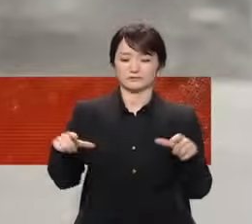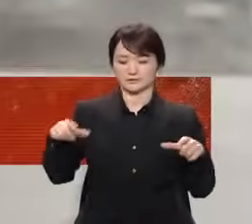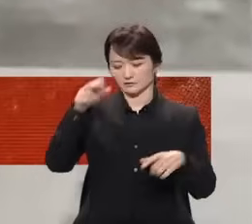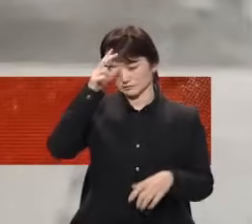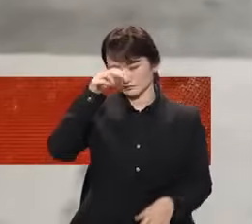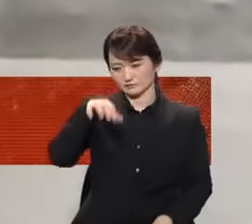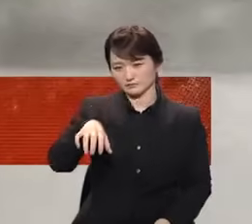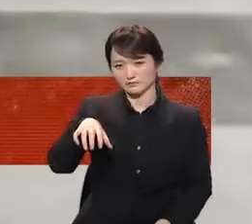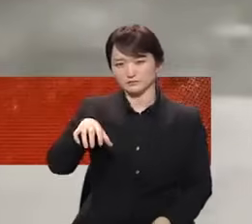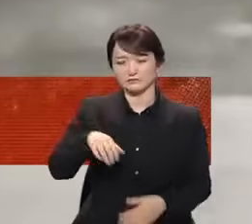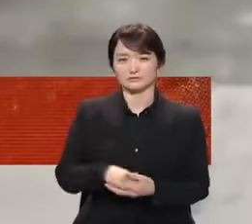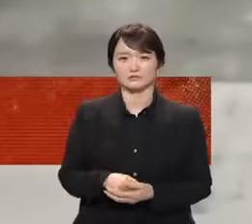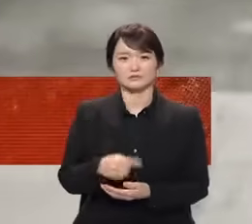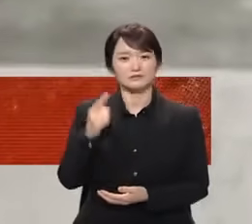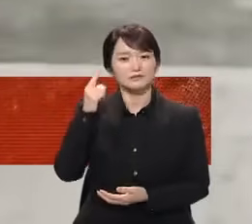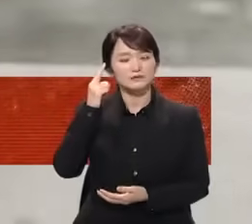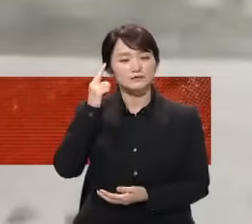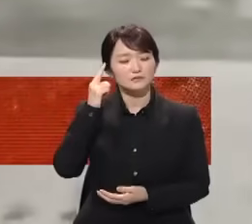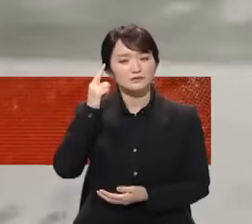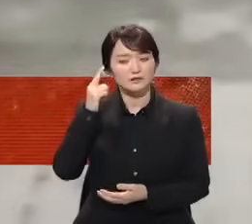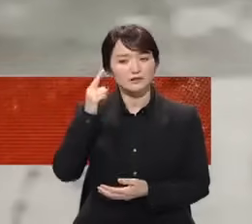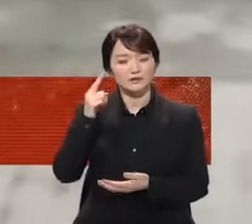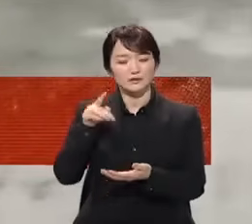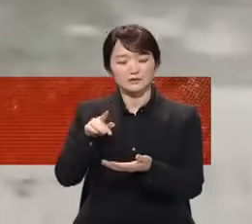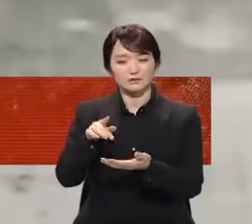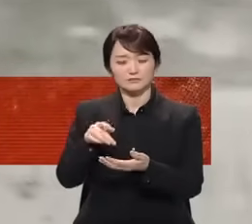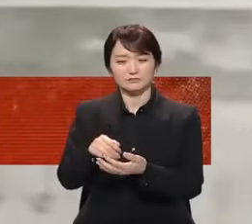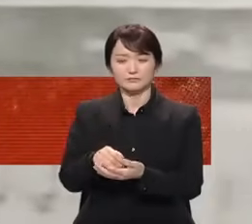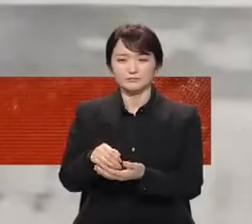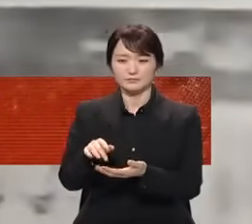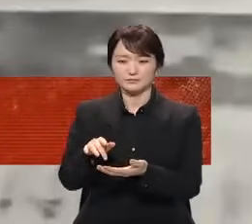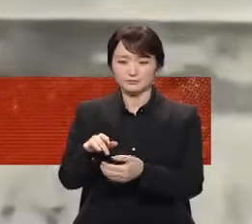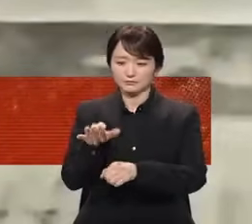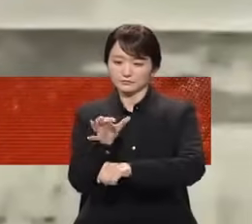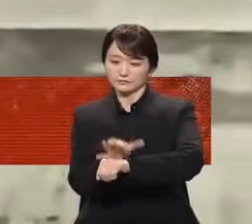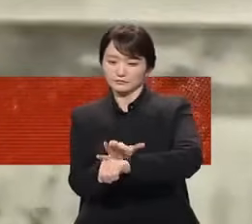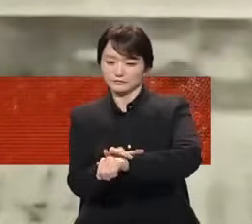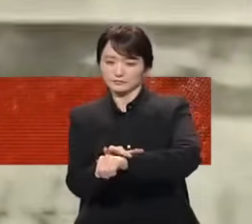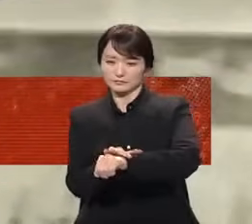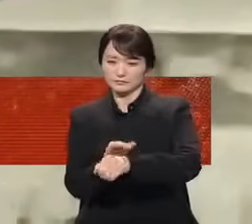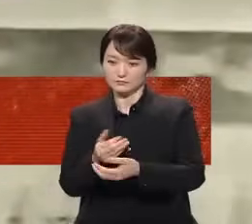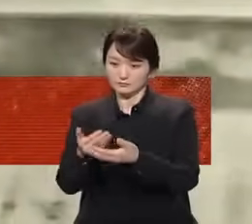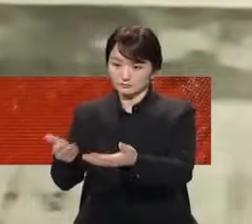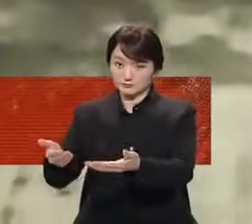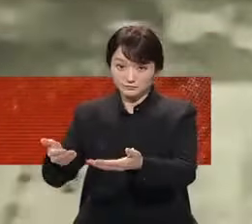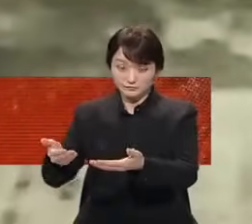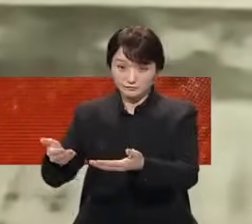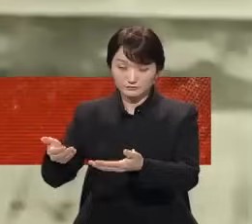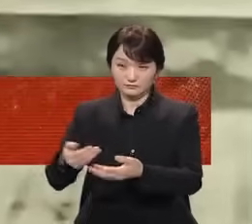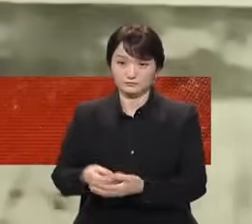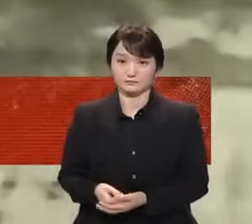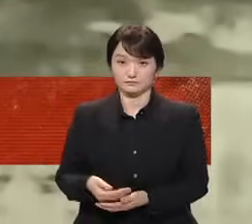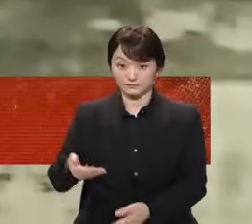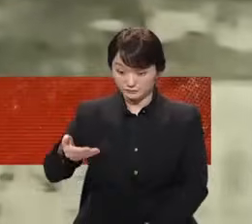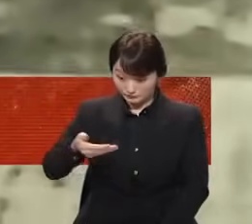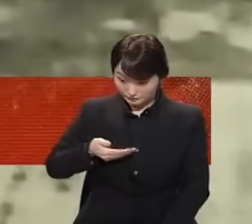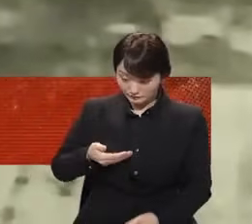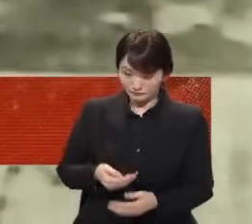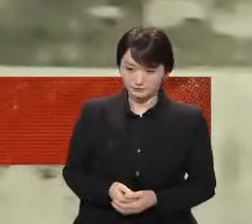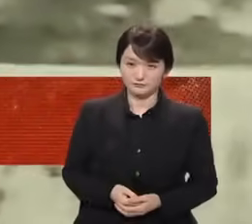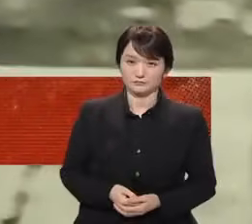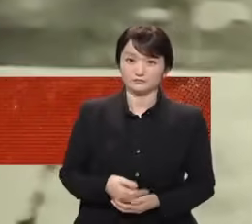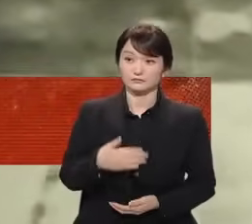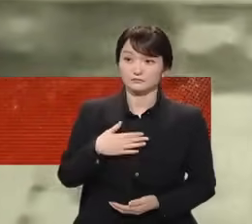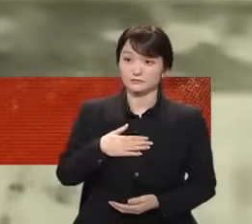경찰서에서 스마트워치 지급해 줄 테니까 받겠냐 연락이 왔대요. 내가 정말 가해자면 이런 연락이 오겠냐라고